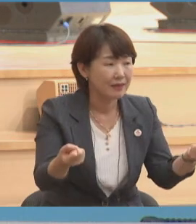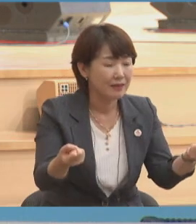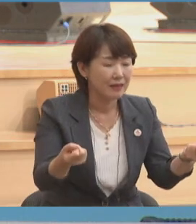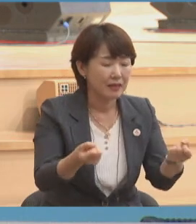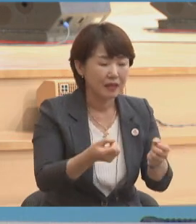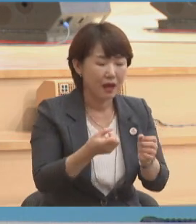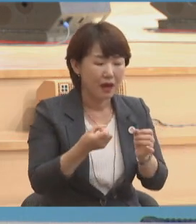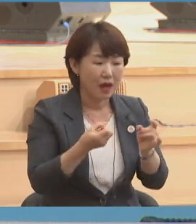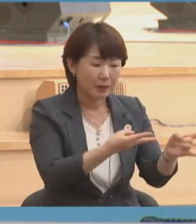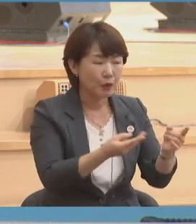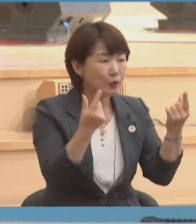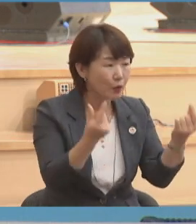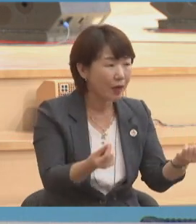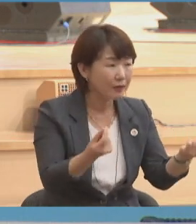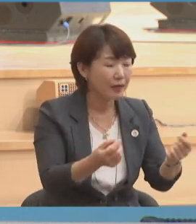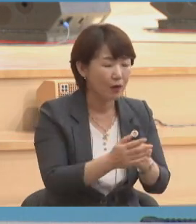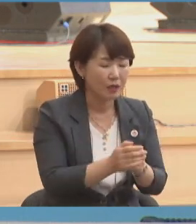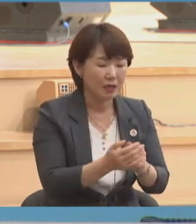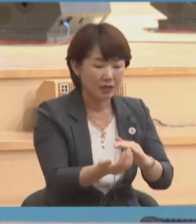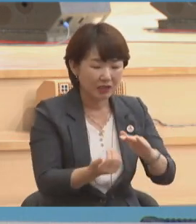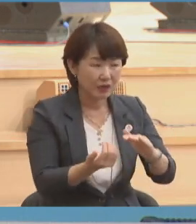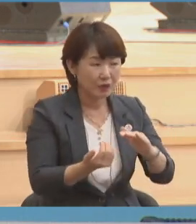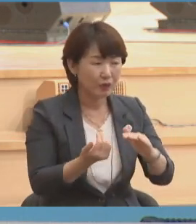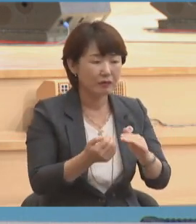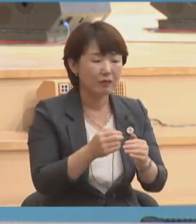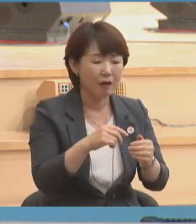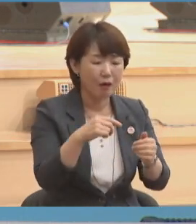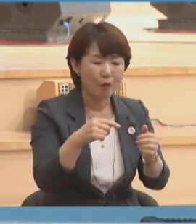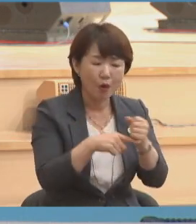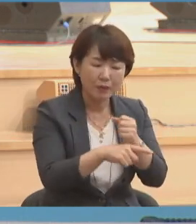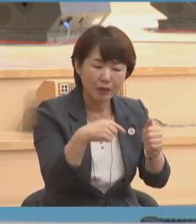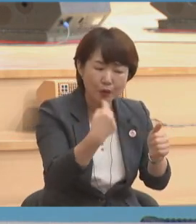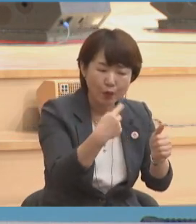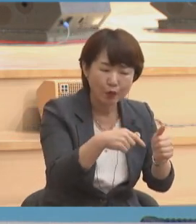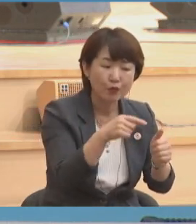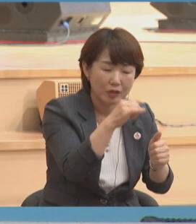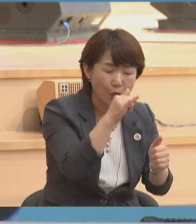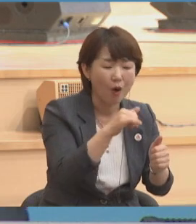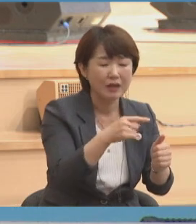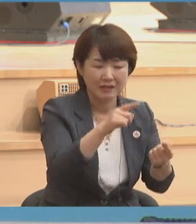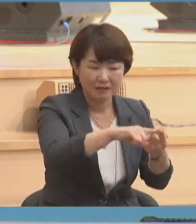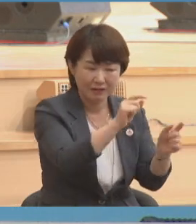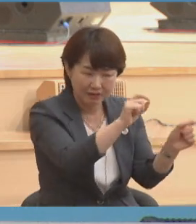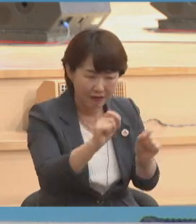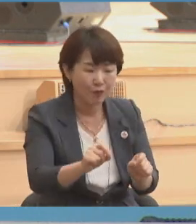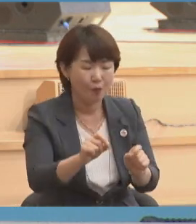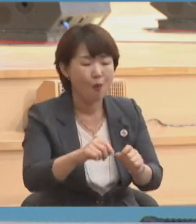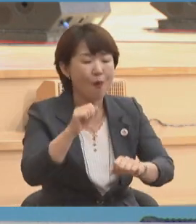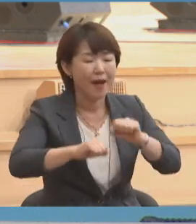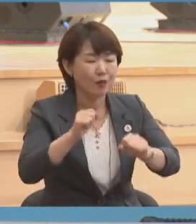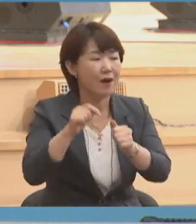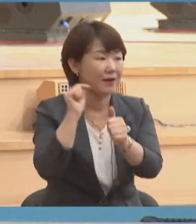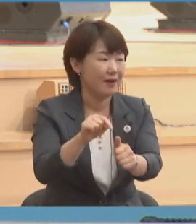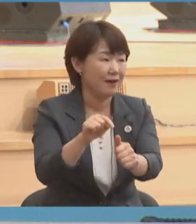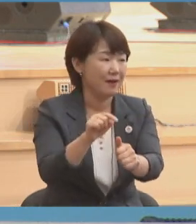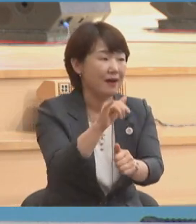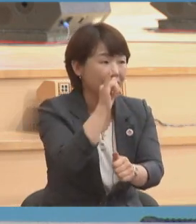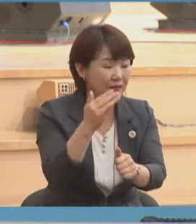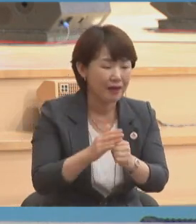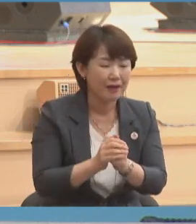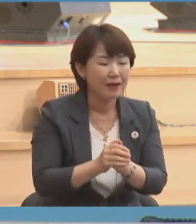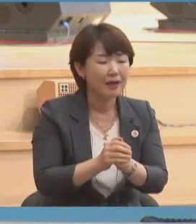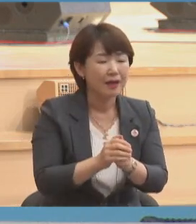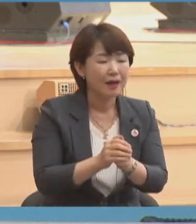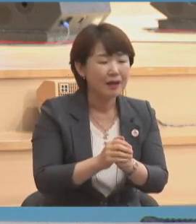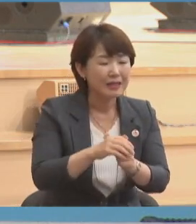후반부에 이제 실천편, 생활편이 나오면서 구체적으로 행동하라 이게 나오는 거예요. 그런데 사랑